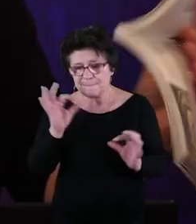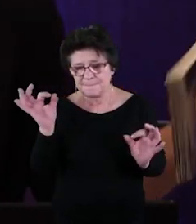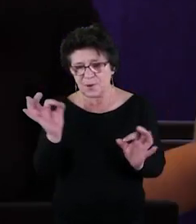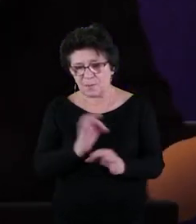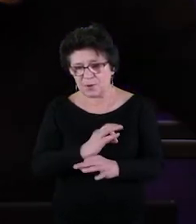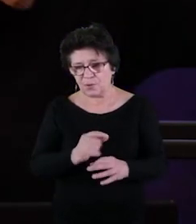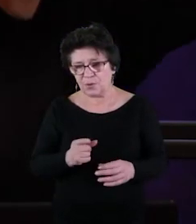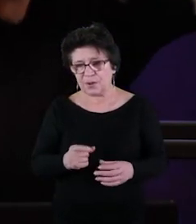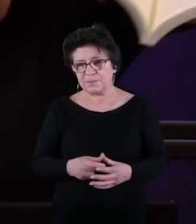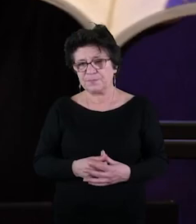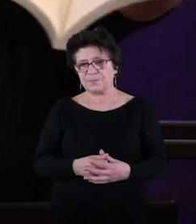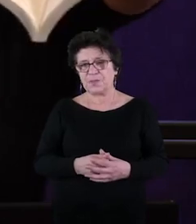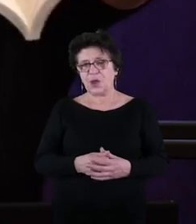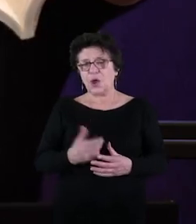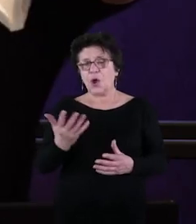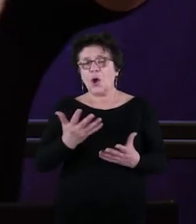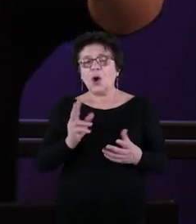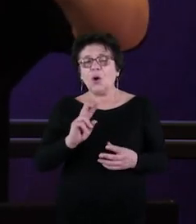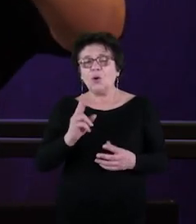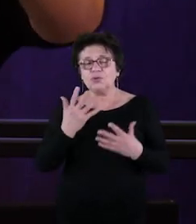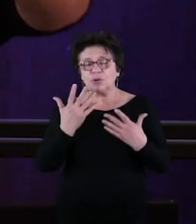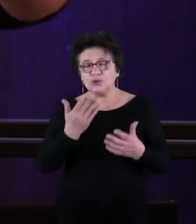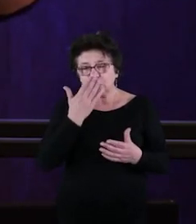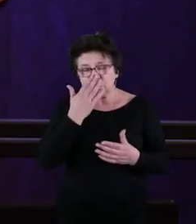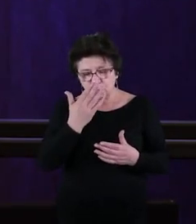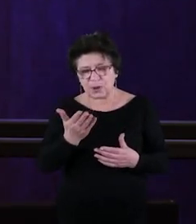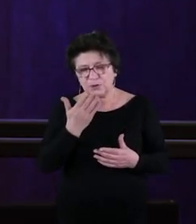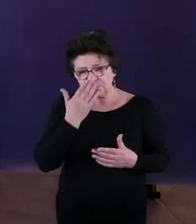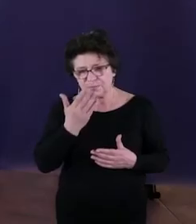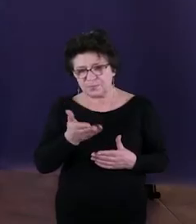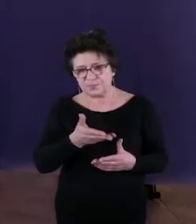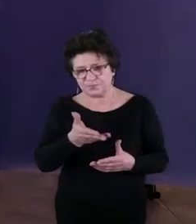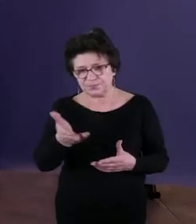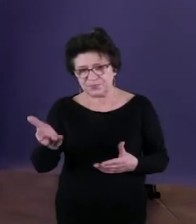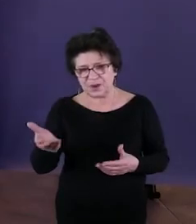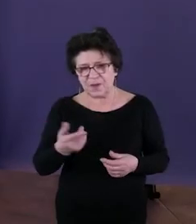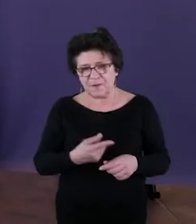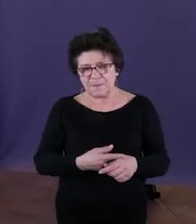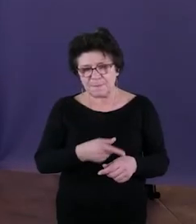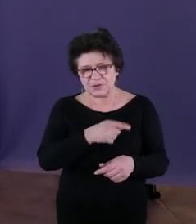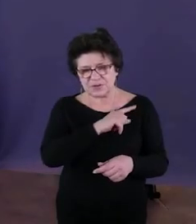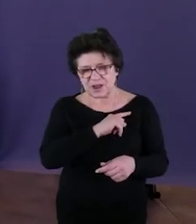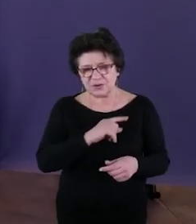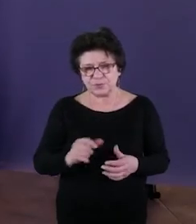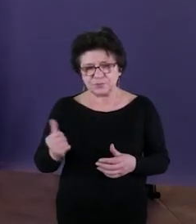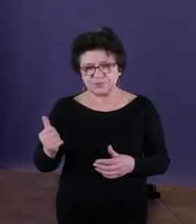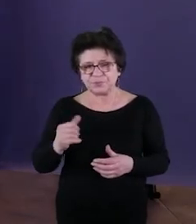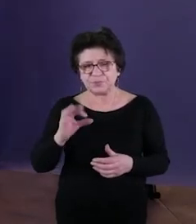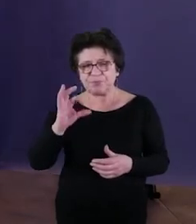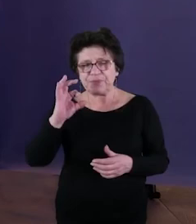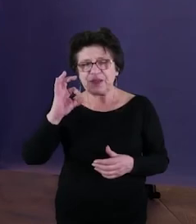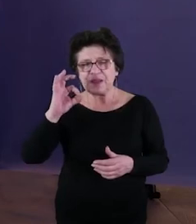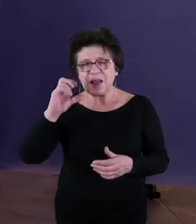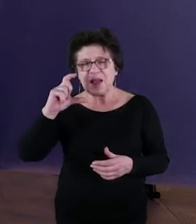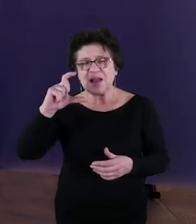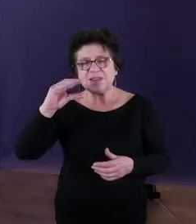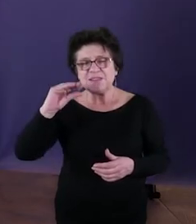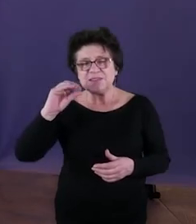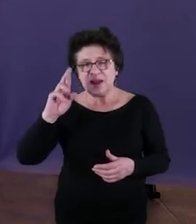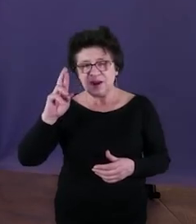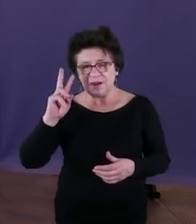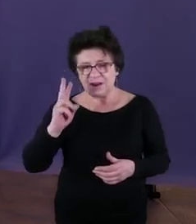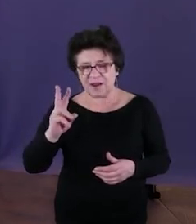to mogę pokazać komuś albo ktoś chciał zobaczyć bo jest przepiękna z tej cerkwi Poznańskiej ta jest tutaj ta ikona